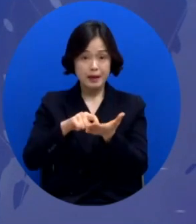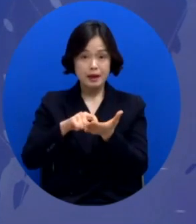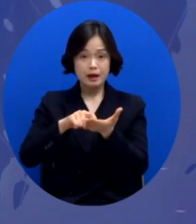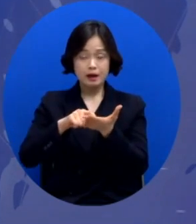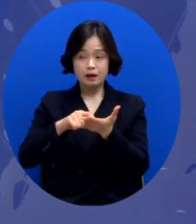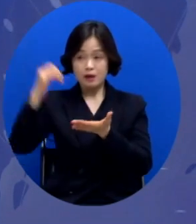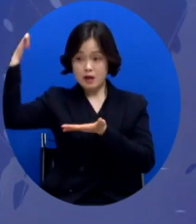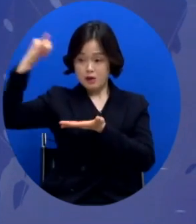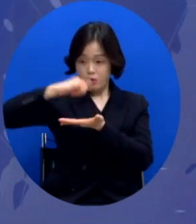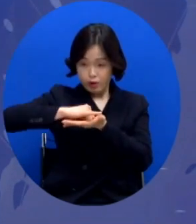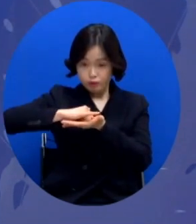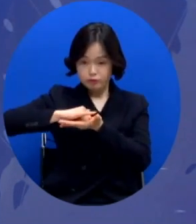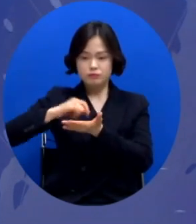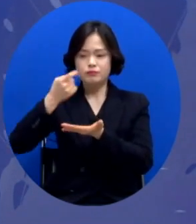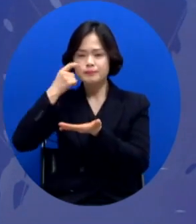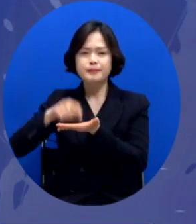확진자입니다.